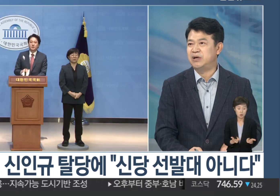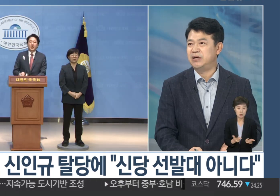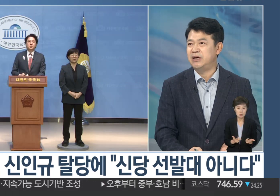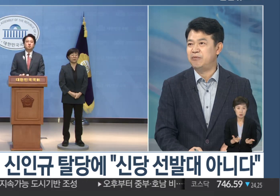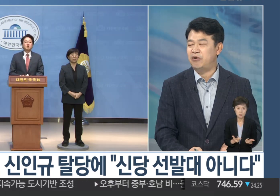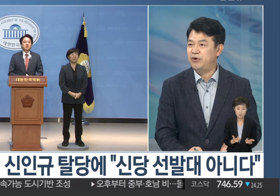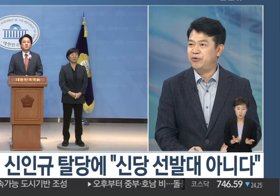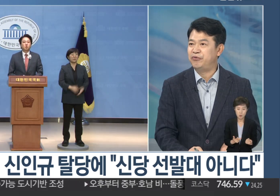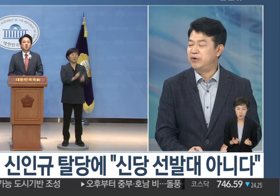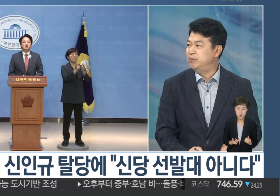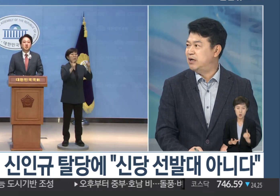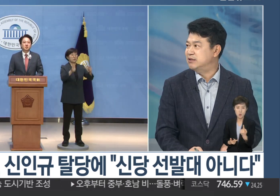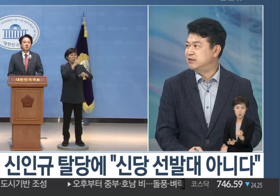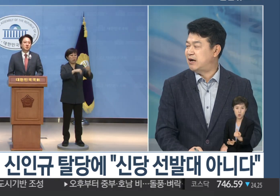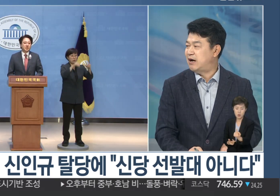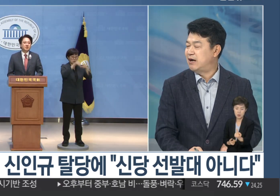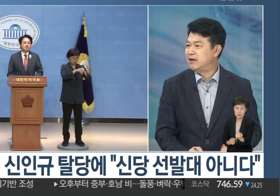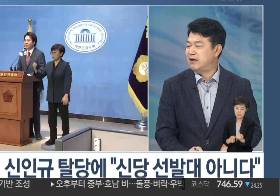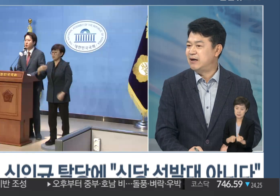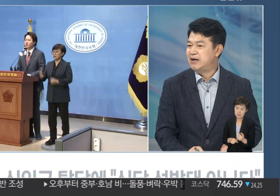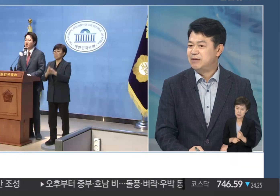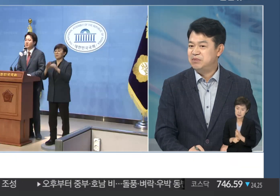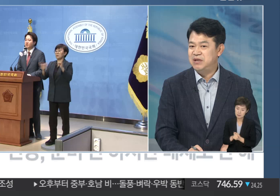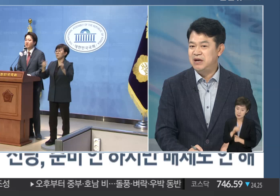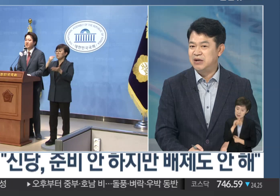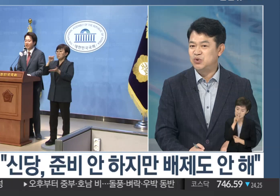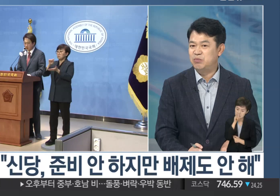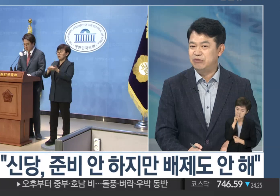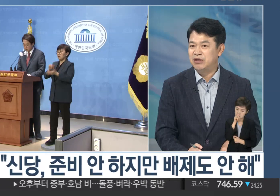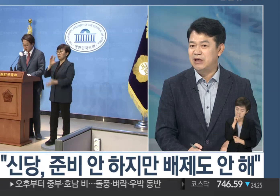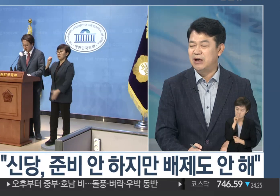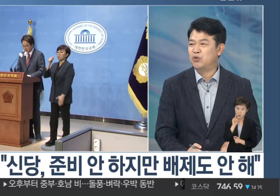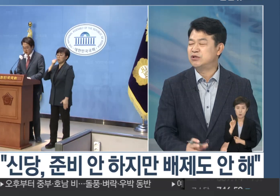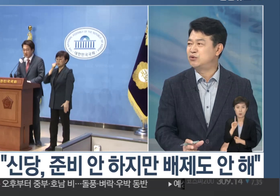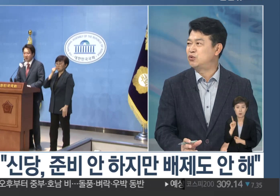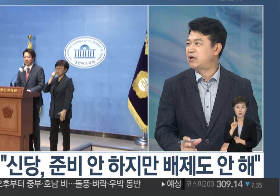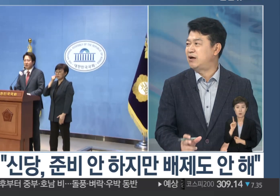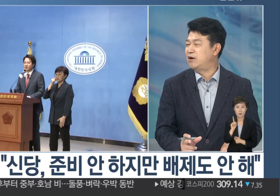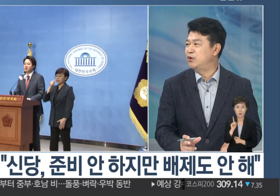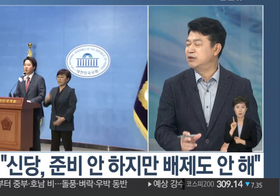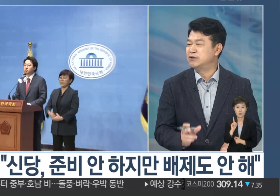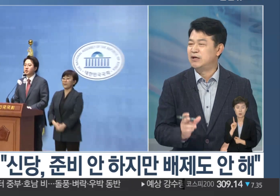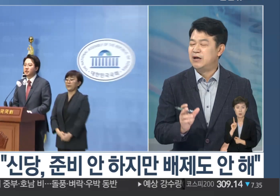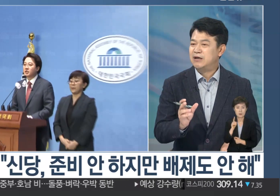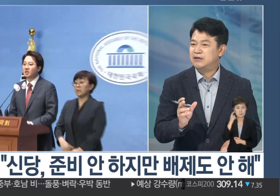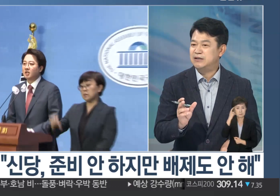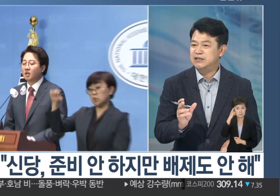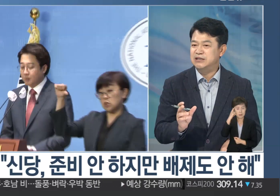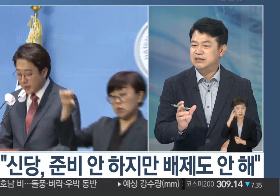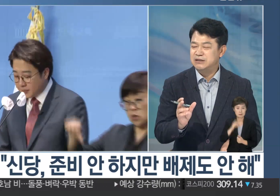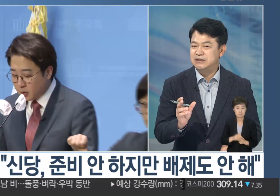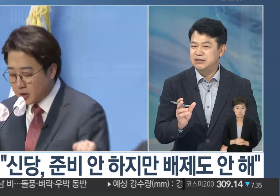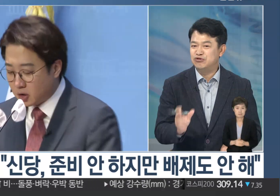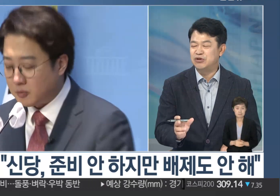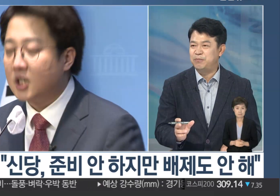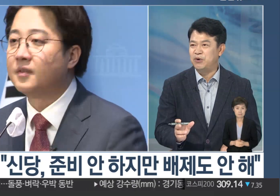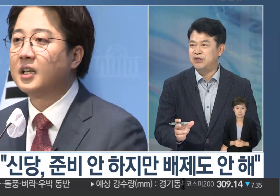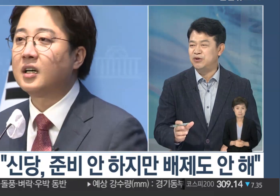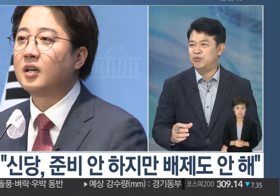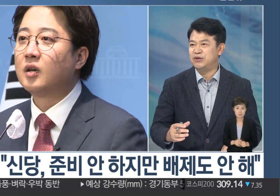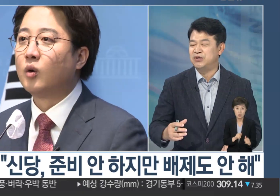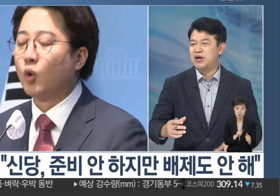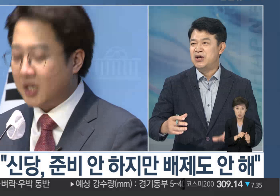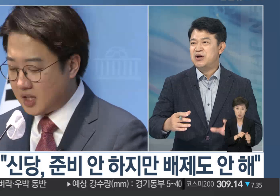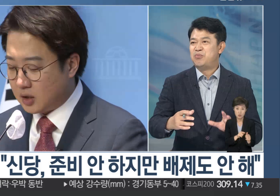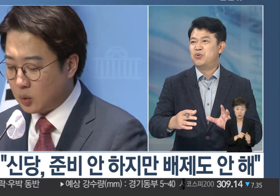섬처럼 입성하는 게 과연 어떤 의미가 있을까? 그러니까 미래가 촉망된다라고 스스로 생각하고 있는 이준석 대표